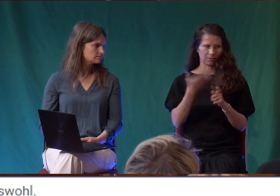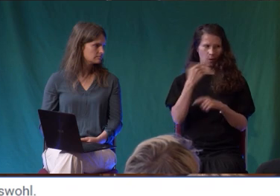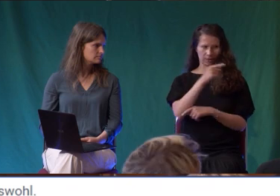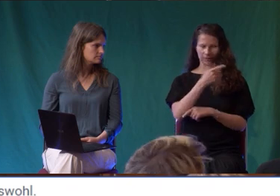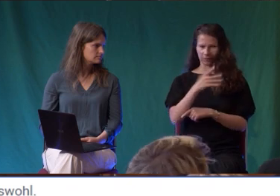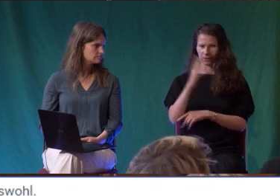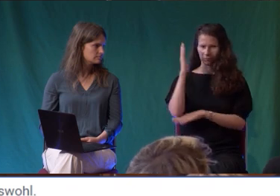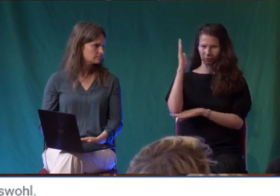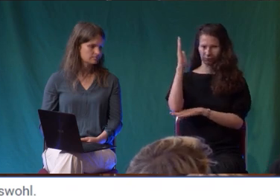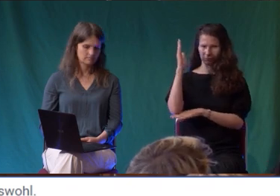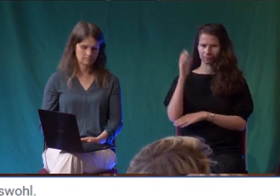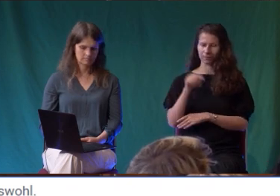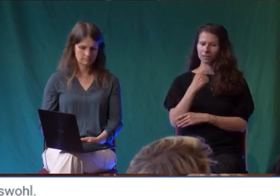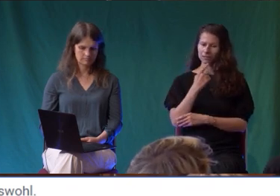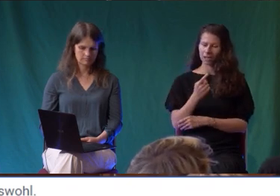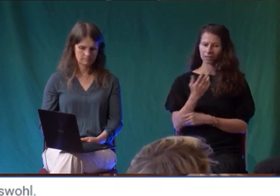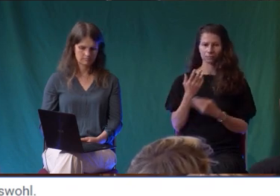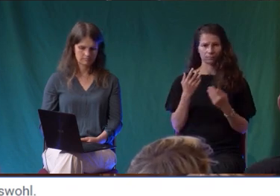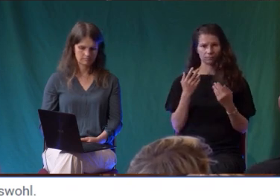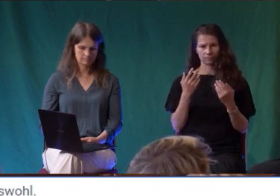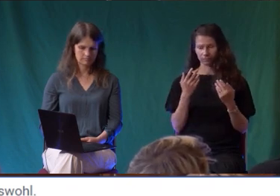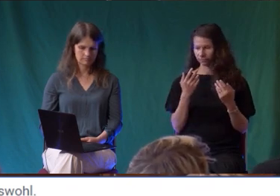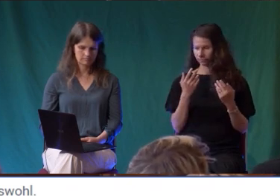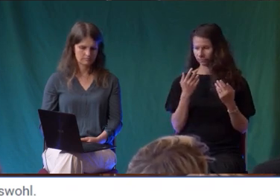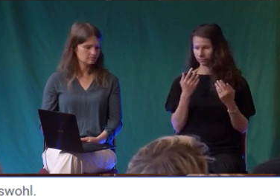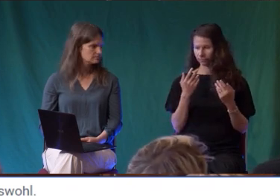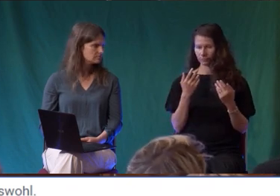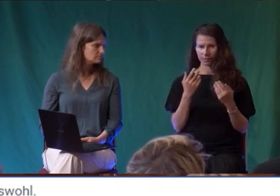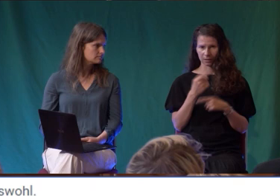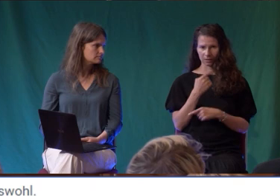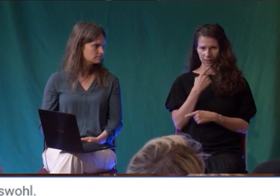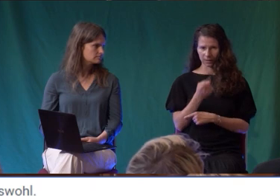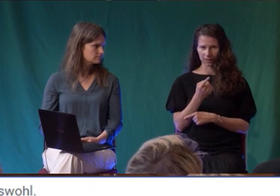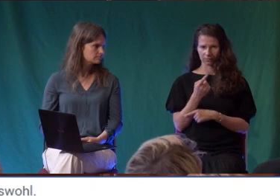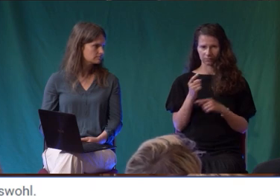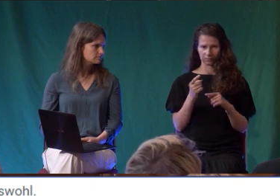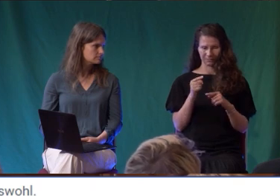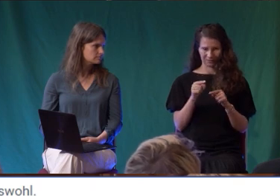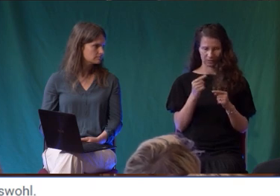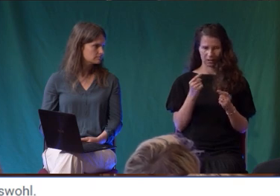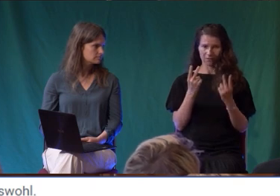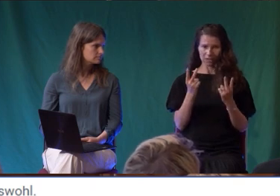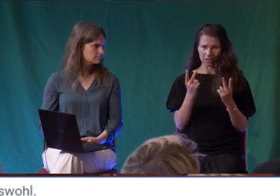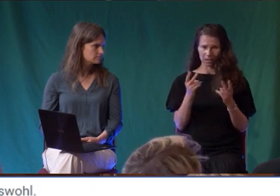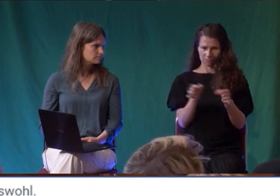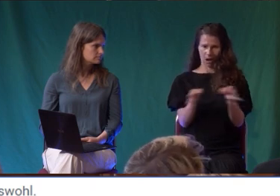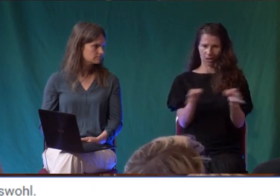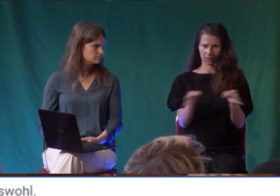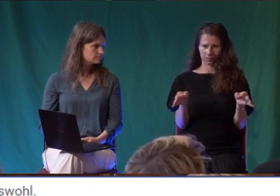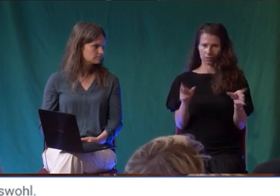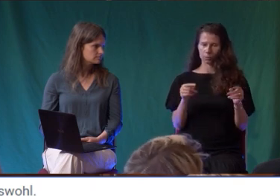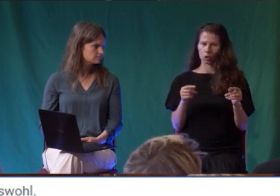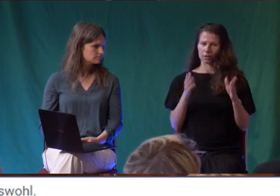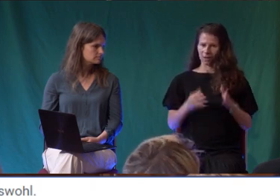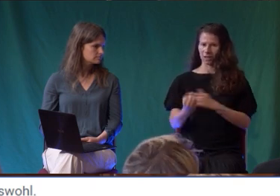ganz wichtig ist dass und in dieser in dieser Situation stecken ja die Fachkräfte sind unterstützen auf der einen Seite die Eltern